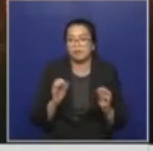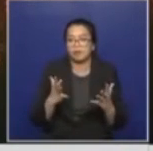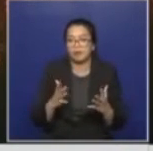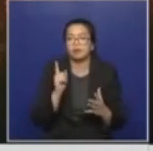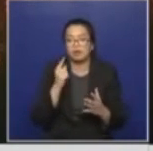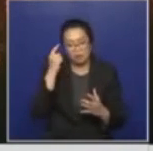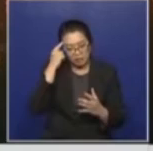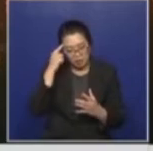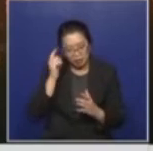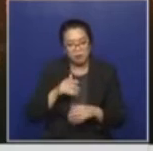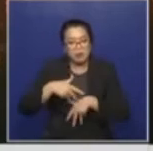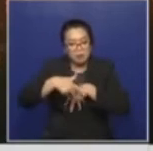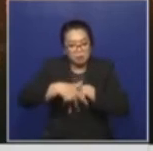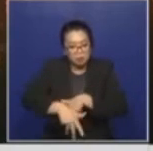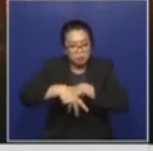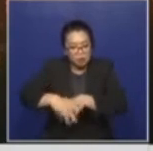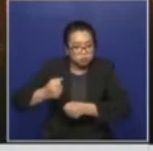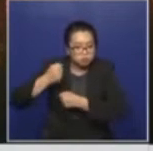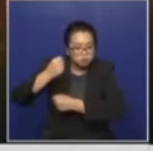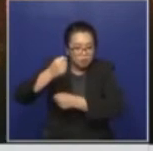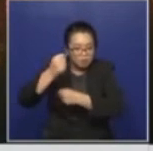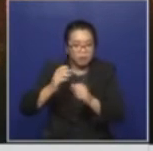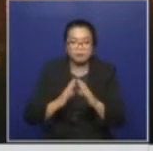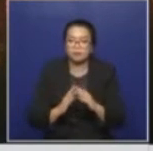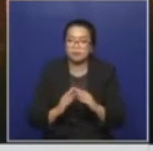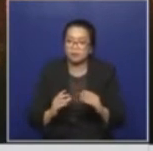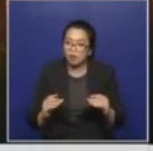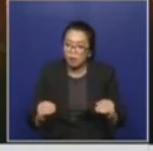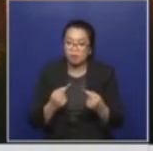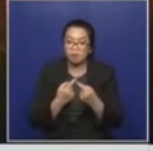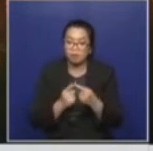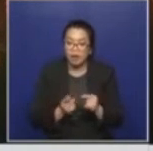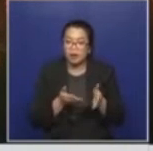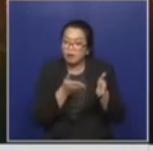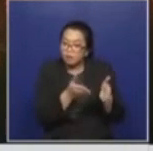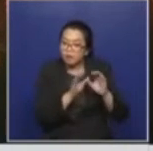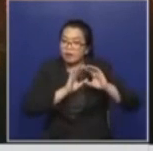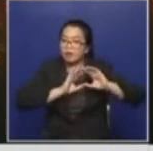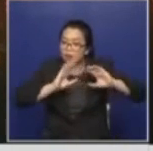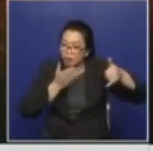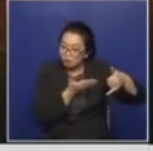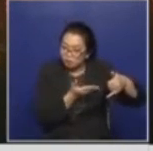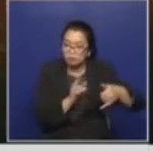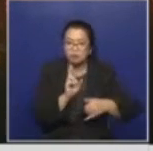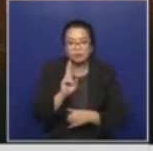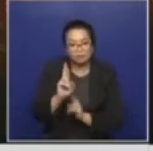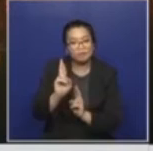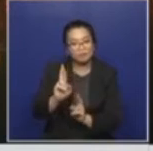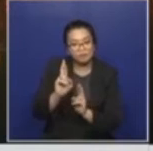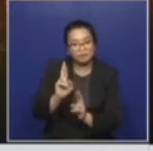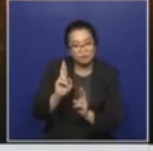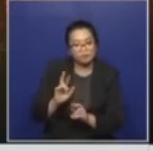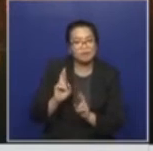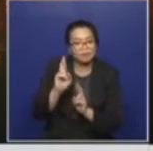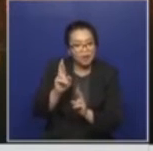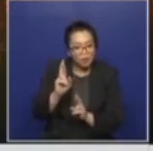ายเขาจะมาด้วยความสงบแต่ท่านเองต้องระมัดระวังนะครับ